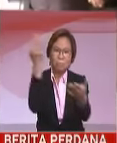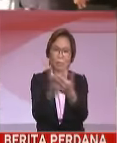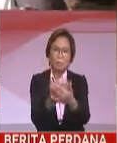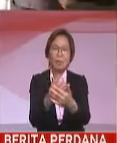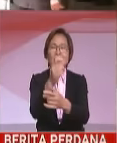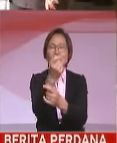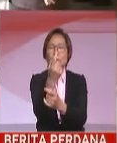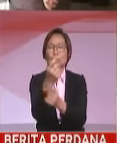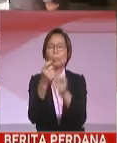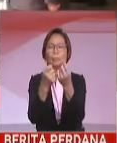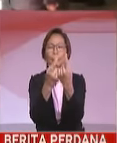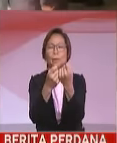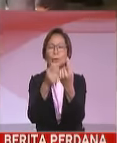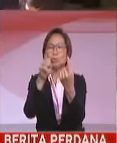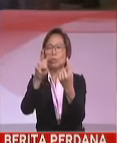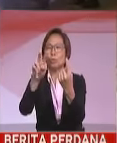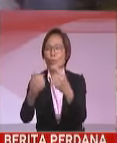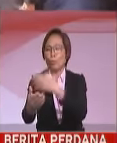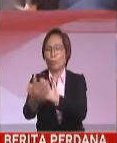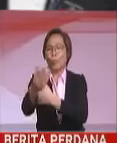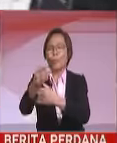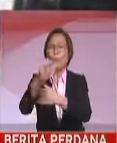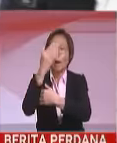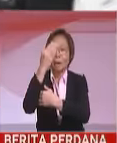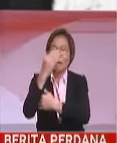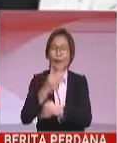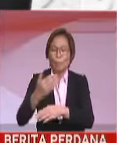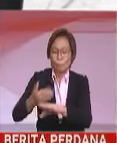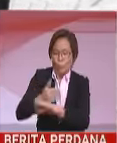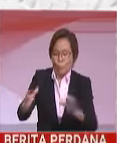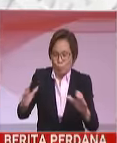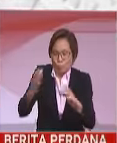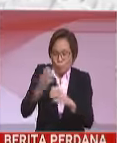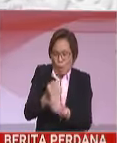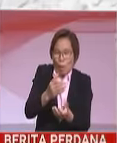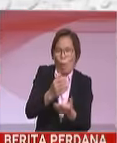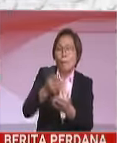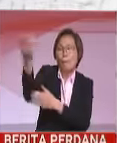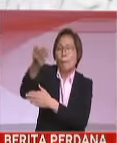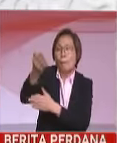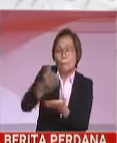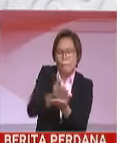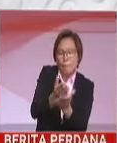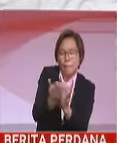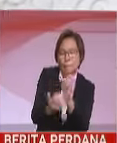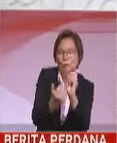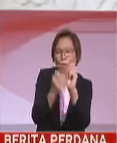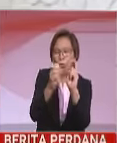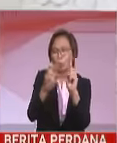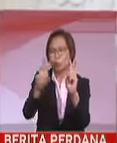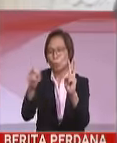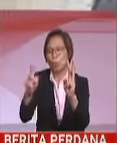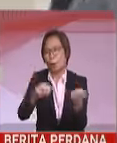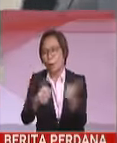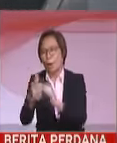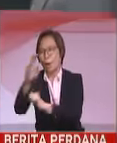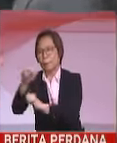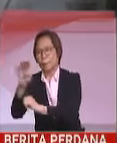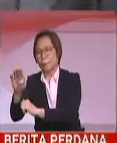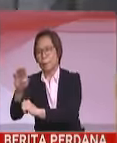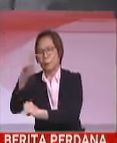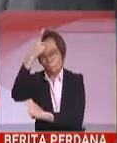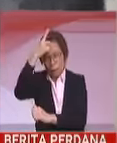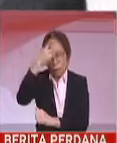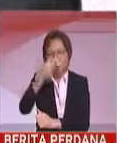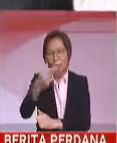pukul 11.20 pagi sebelum sesi penggulungan perbahasan belanjawan Johor 2021 oleh Menteri Besar Dato'